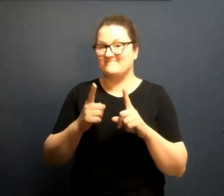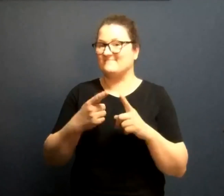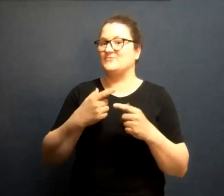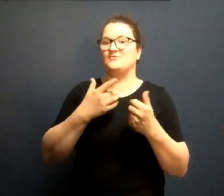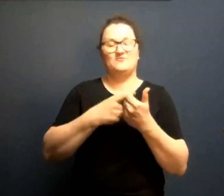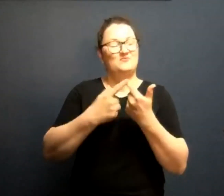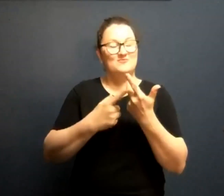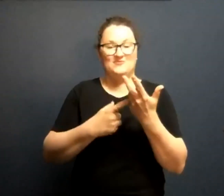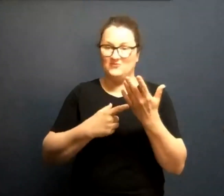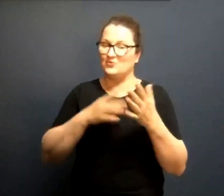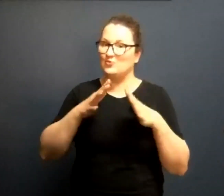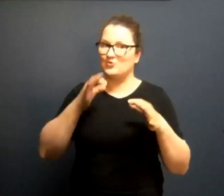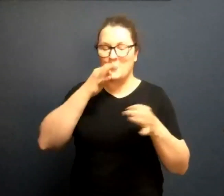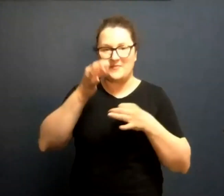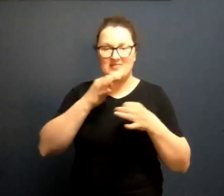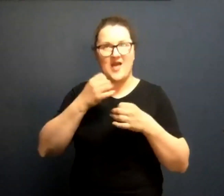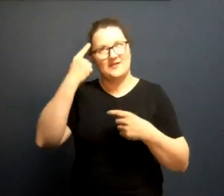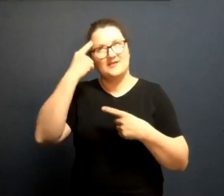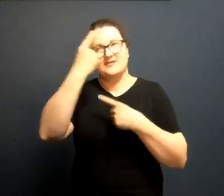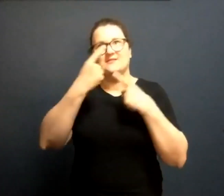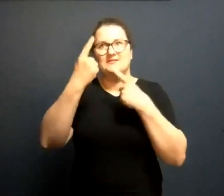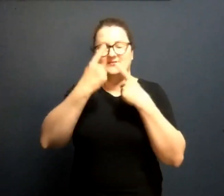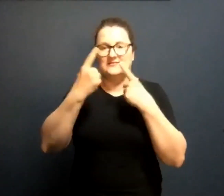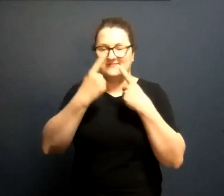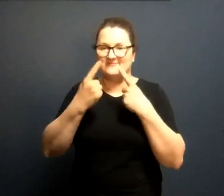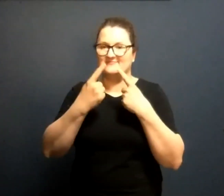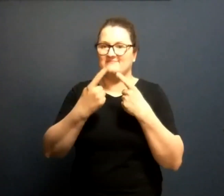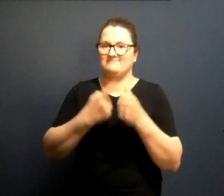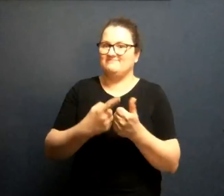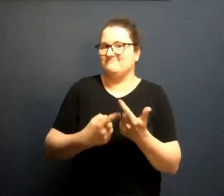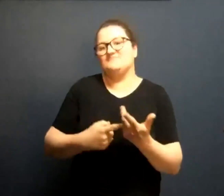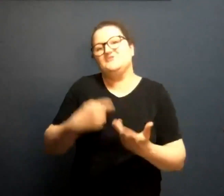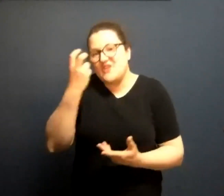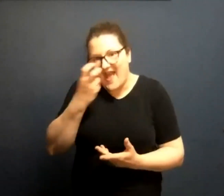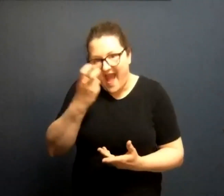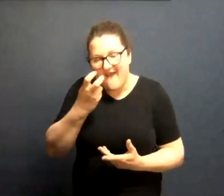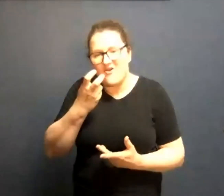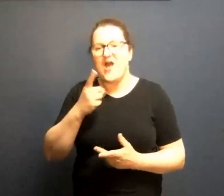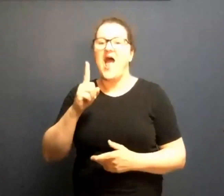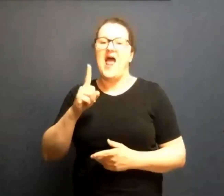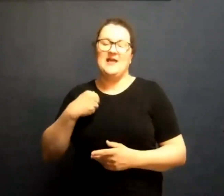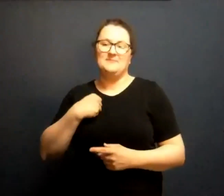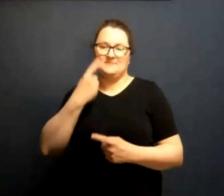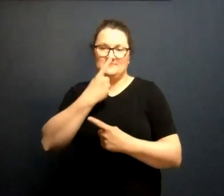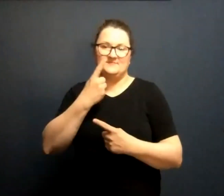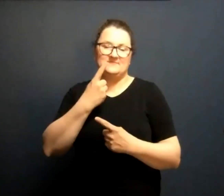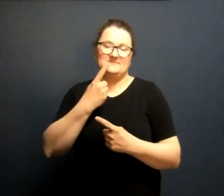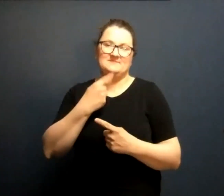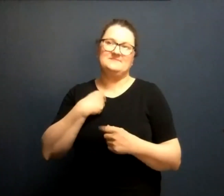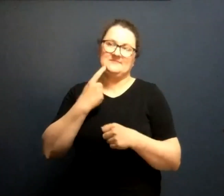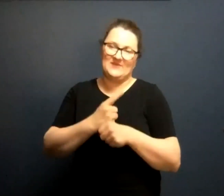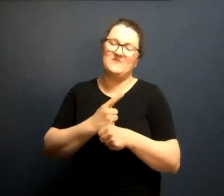pytań mi się kłębił z takich wynikających z ciekawości, ale postanowiłem, że ograniczę się tylko do